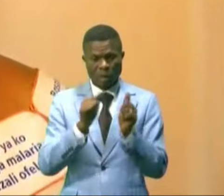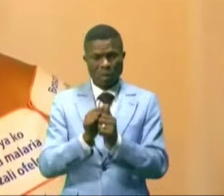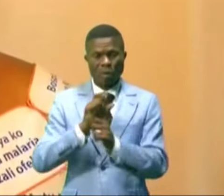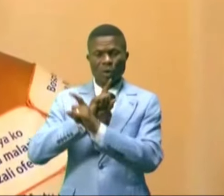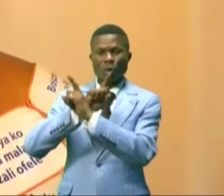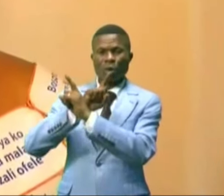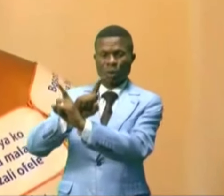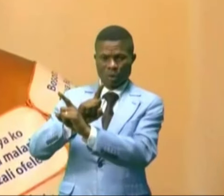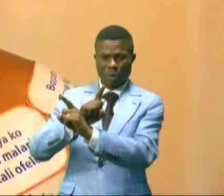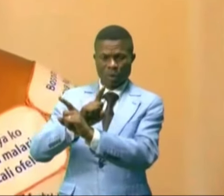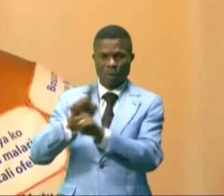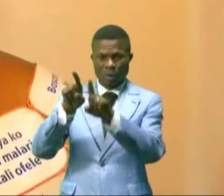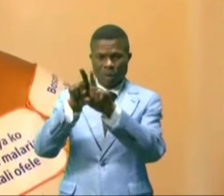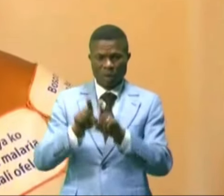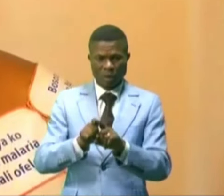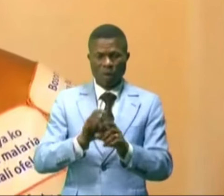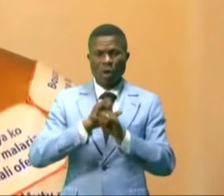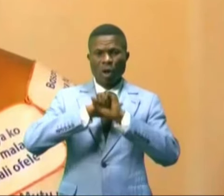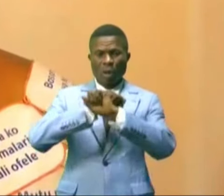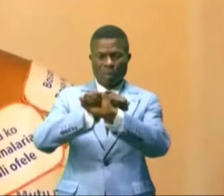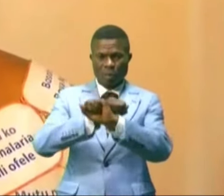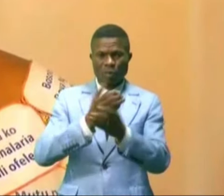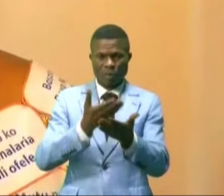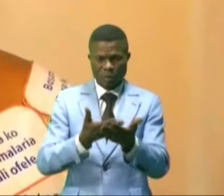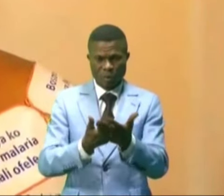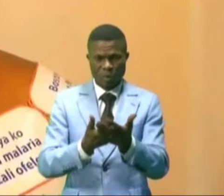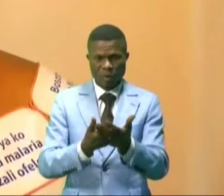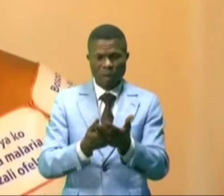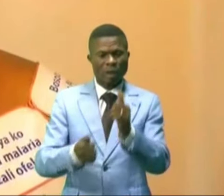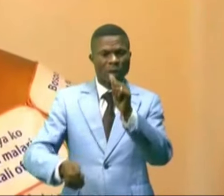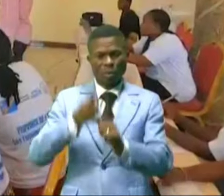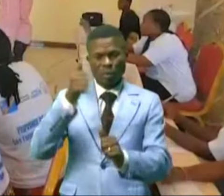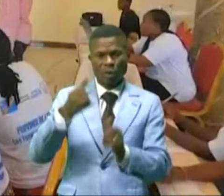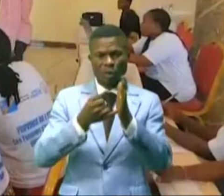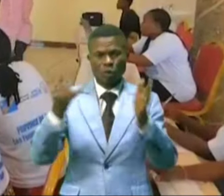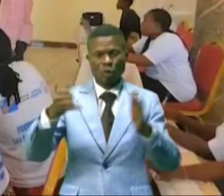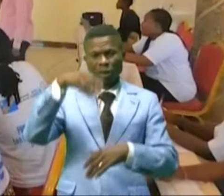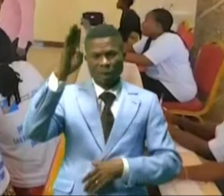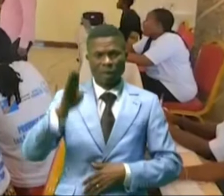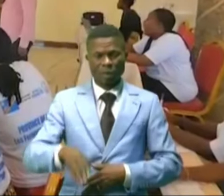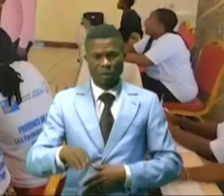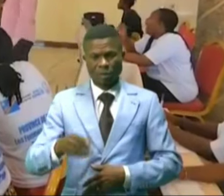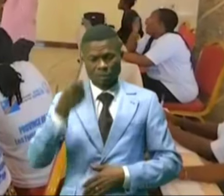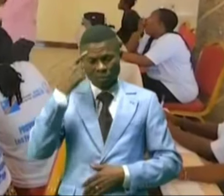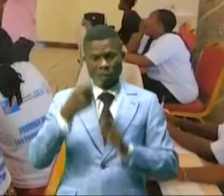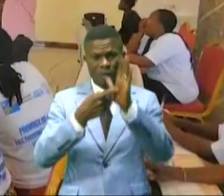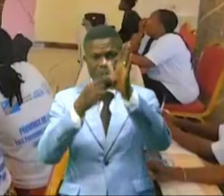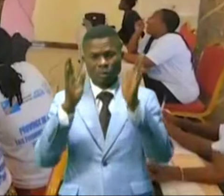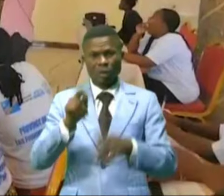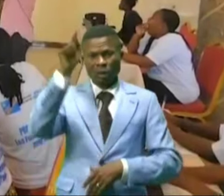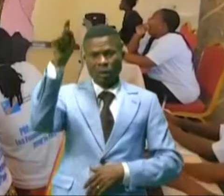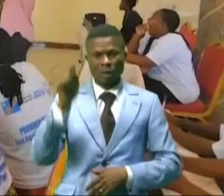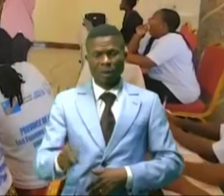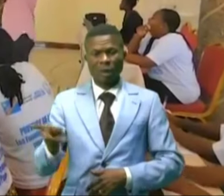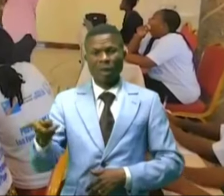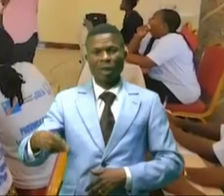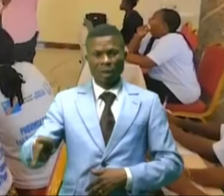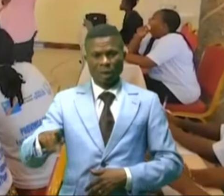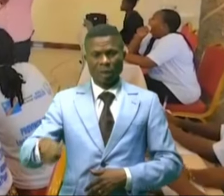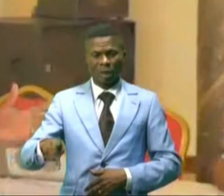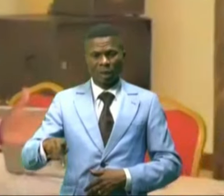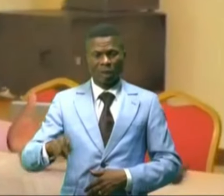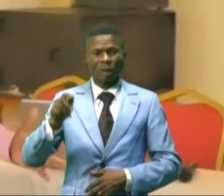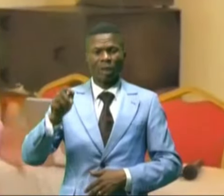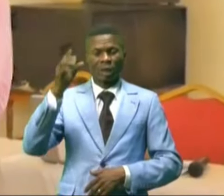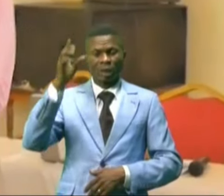protection et la prévention, c'était au-delà des 60%. Pour les représentants de la division provinciale du